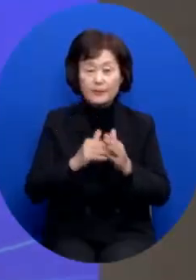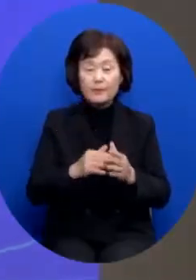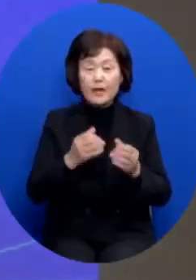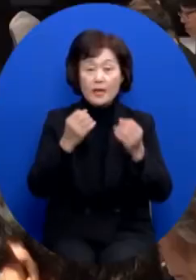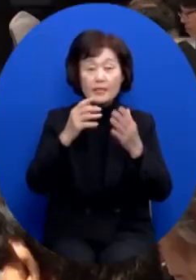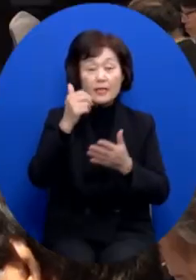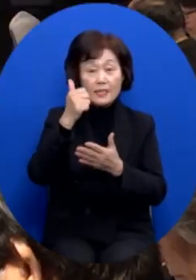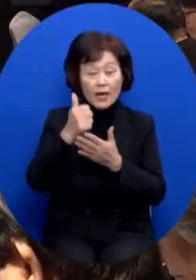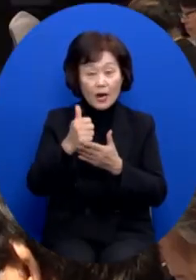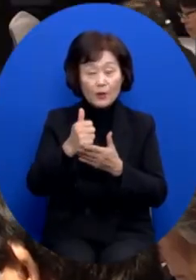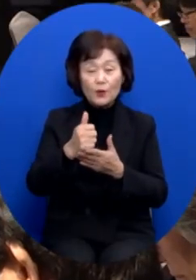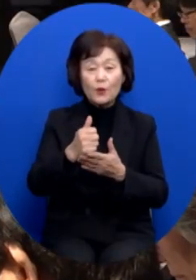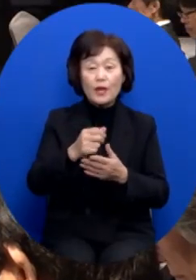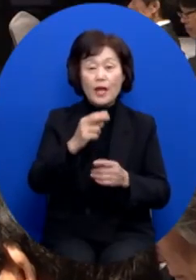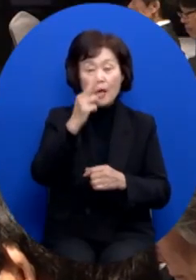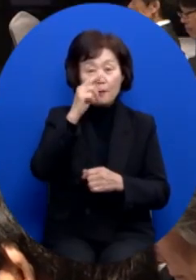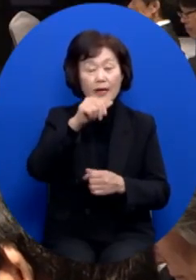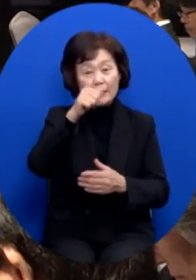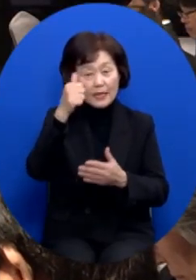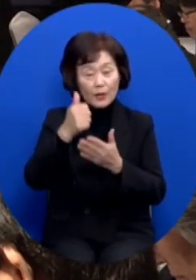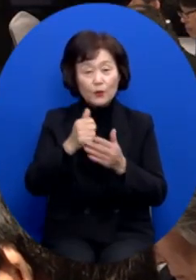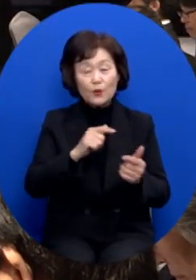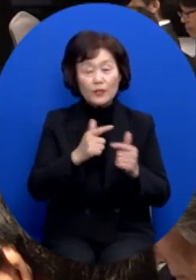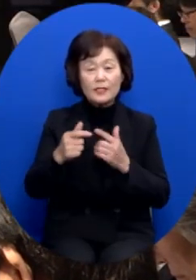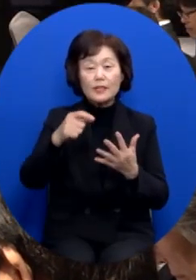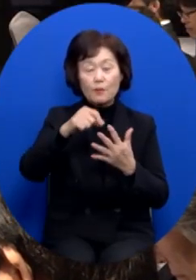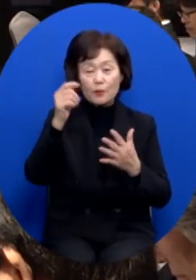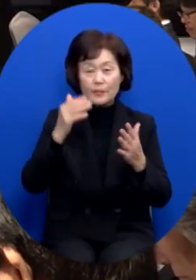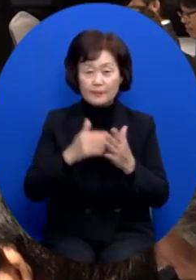장로, 수석부회장 조태환 장로를 선출했습니다.